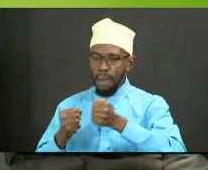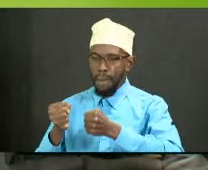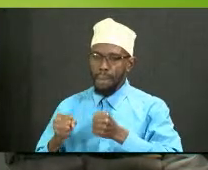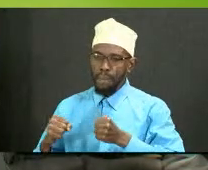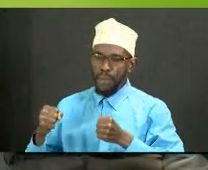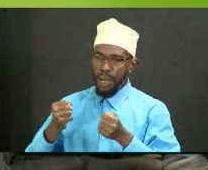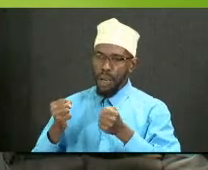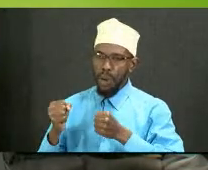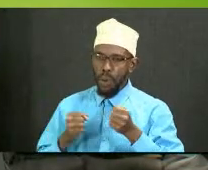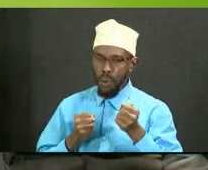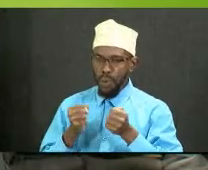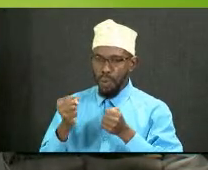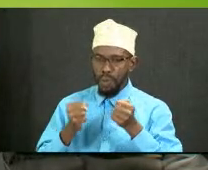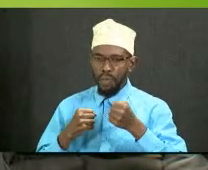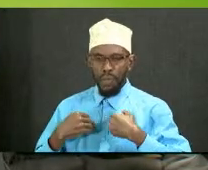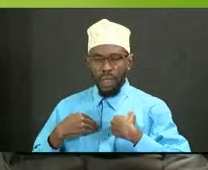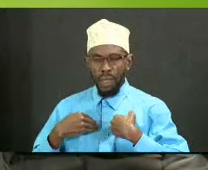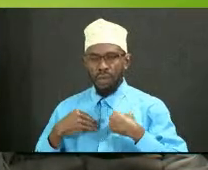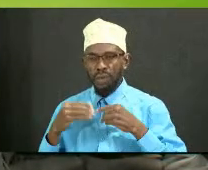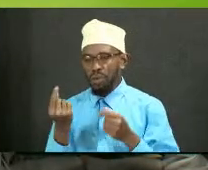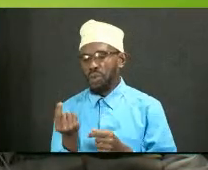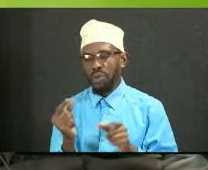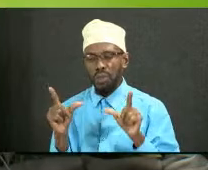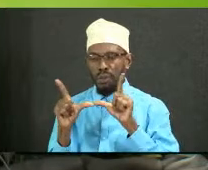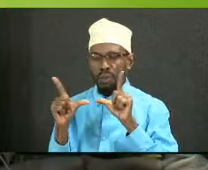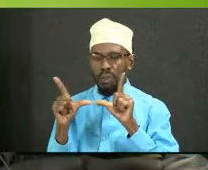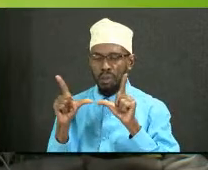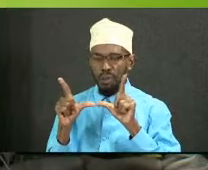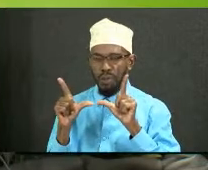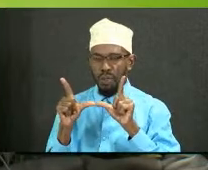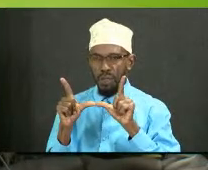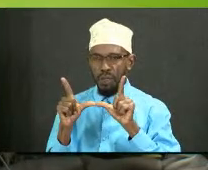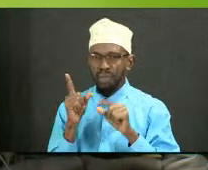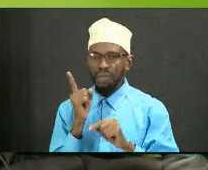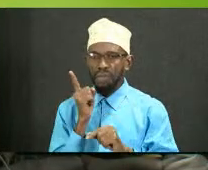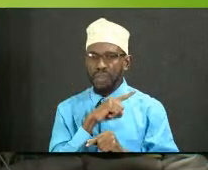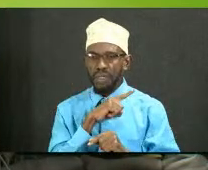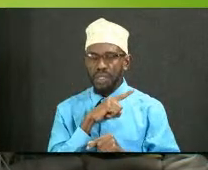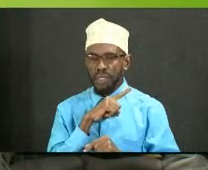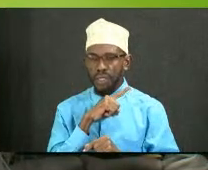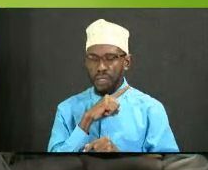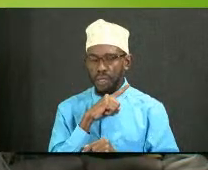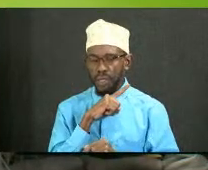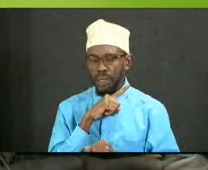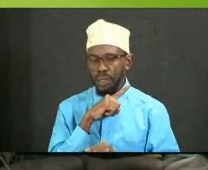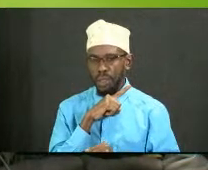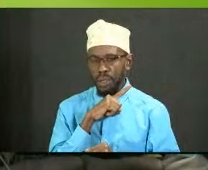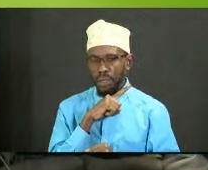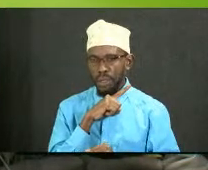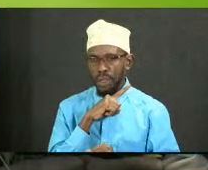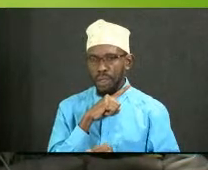bani. Na wale ambao wana vyeti kidogo kidogo, pengine wamemaliza